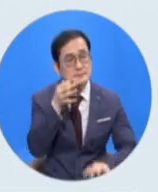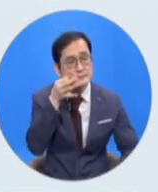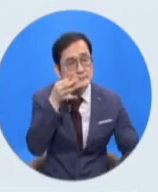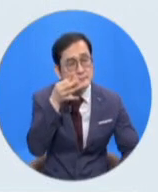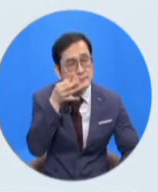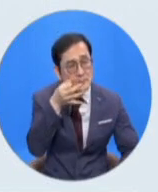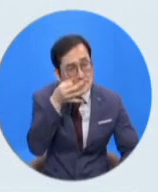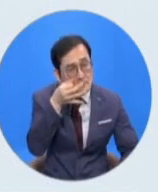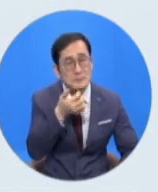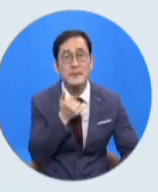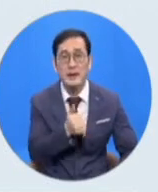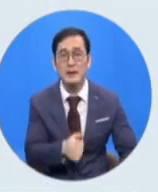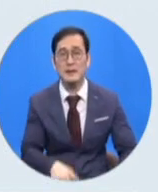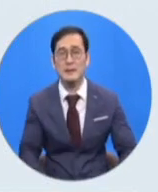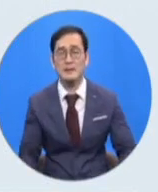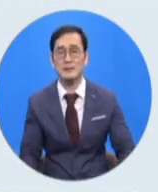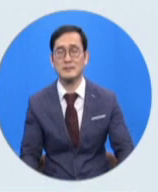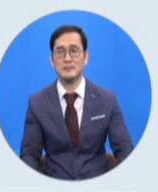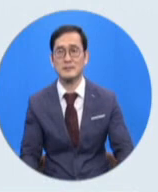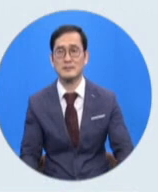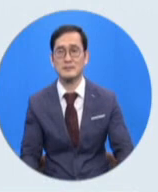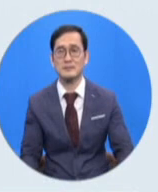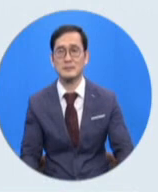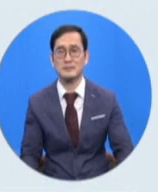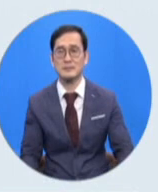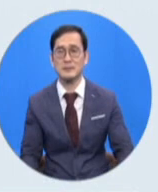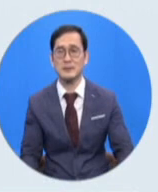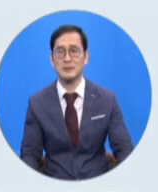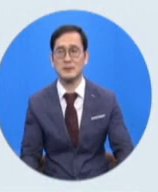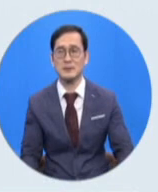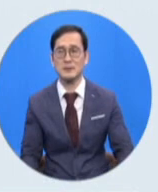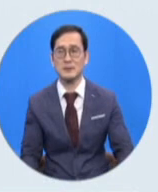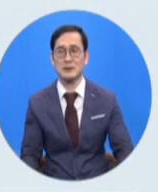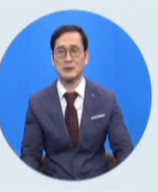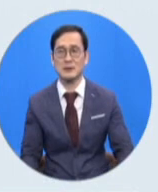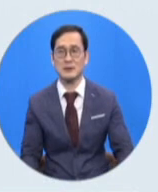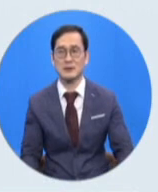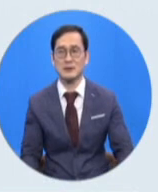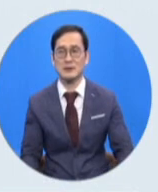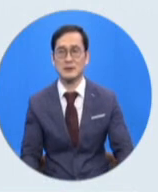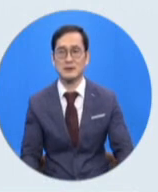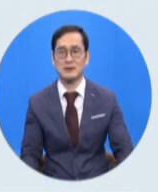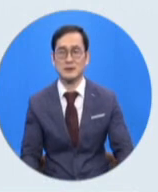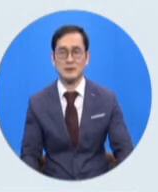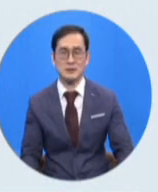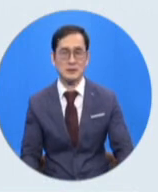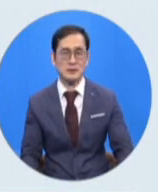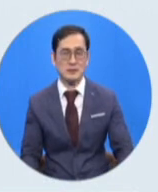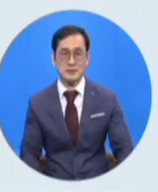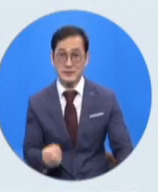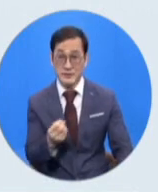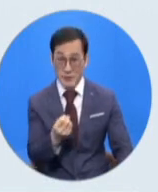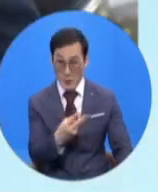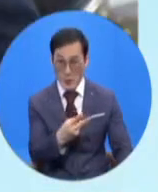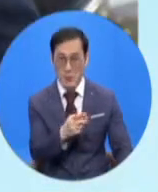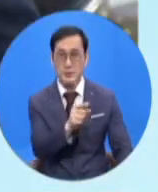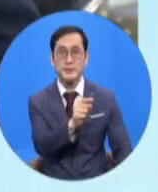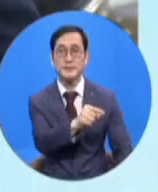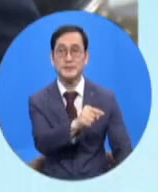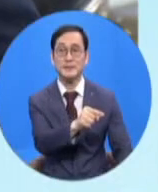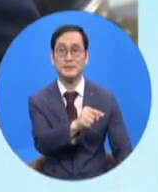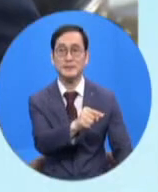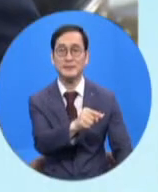합니다 어우 저는 좀 1 가시 특히 또 이해가 되지 않아 것이 기본 광복 회장이 그 광복회 팩트 지금